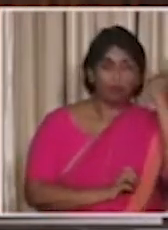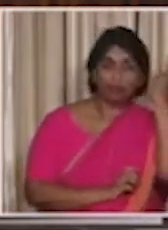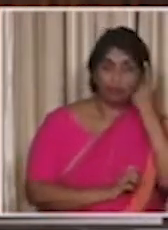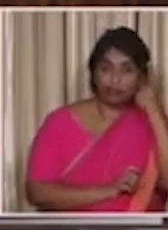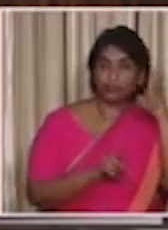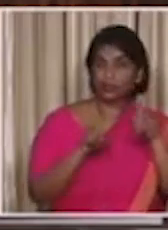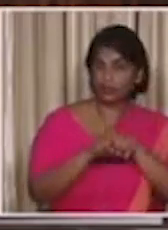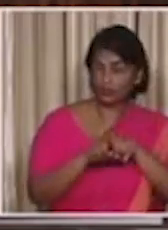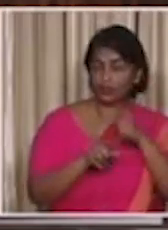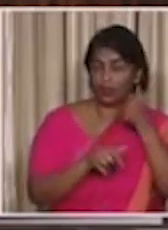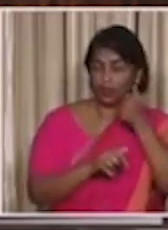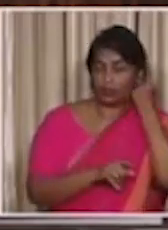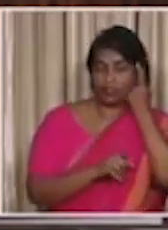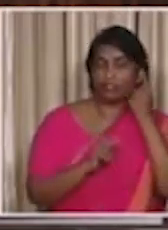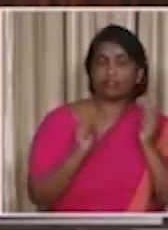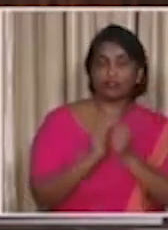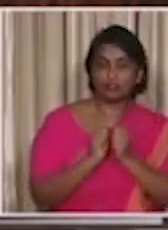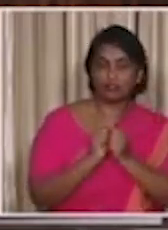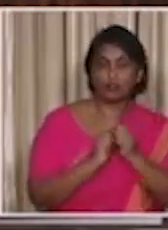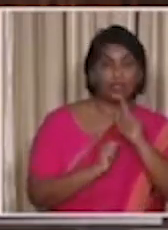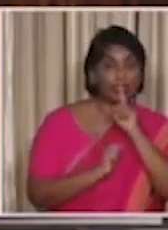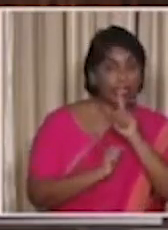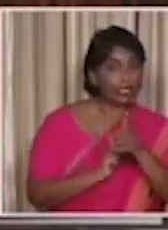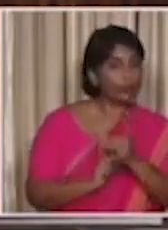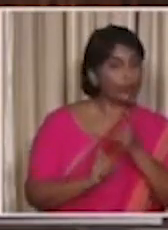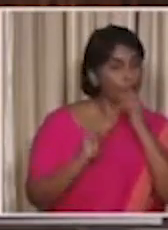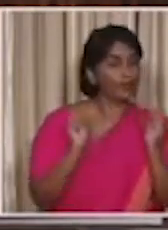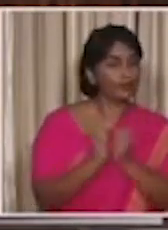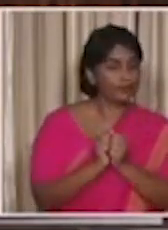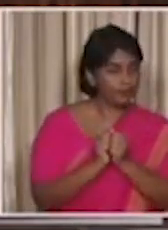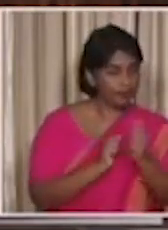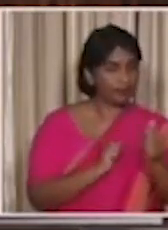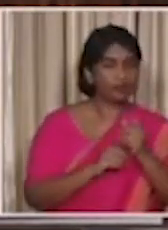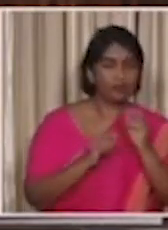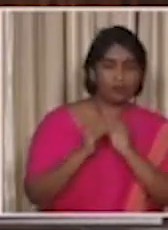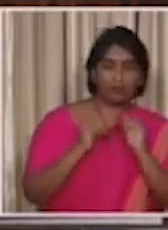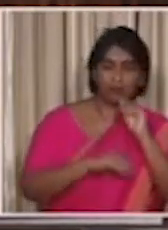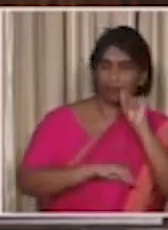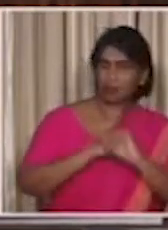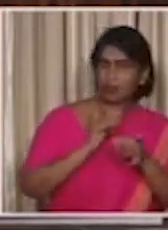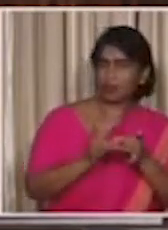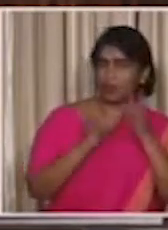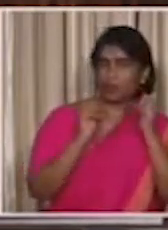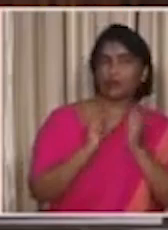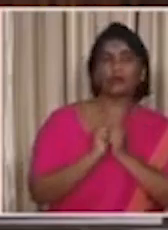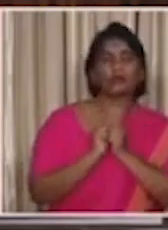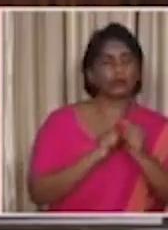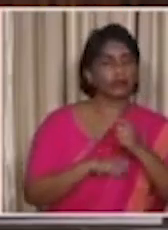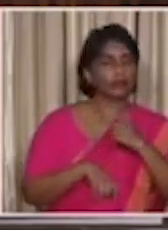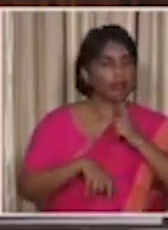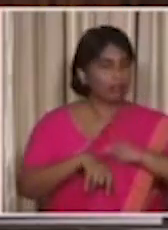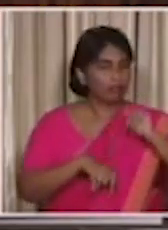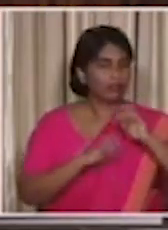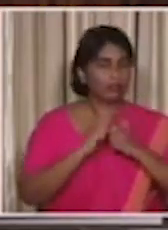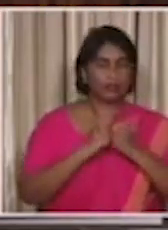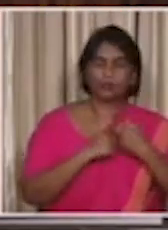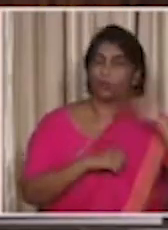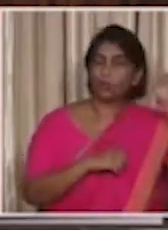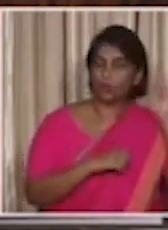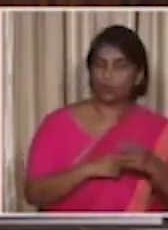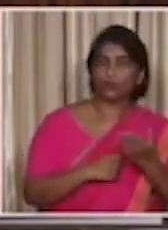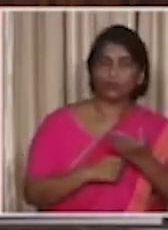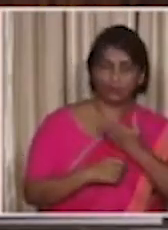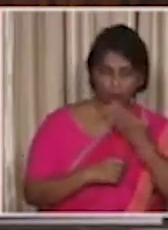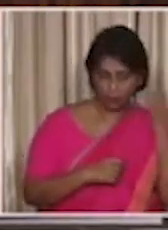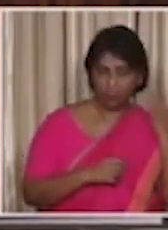හා සිහිනුවණින් යුතුව කියන දේ ක්‍රියාත්මක කළොත් උපායශීලීව මේ අභියෝගාත්මක සමය ජය ගන්නට අපට